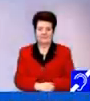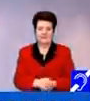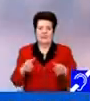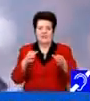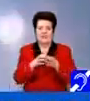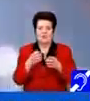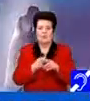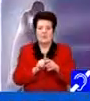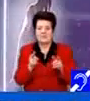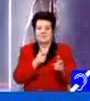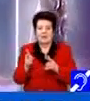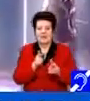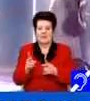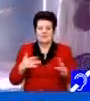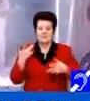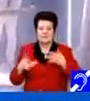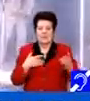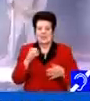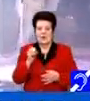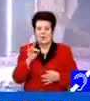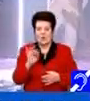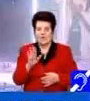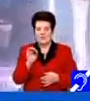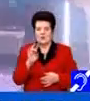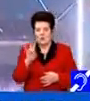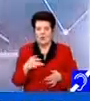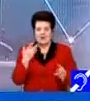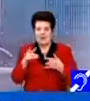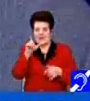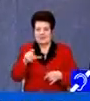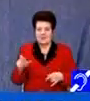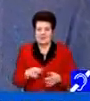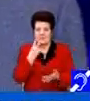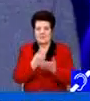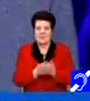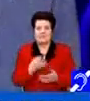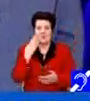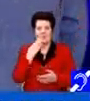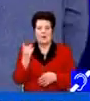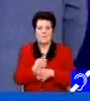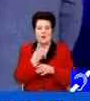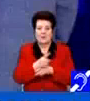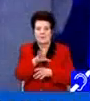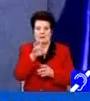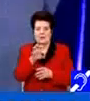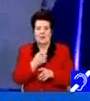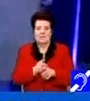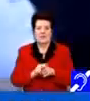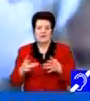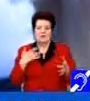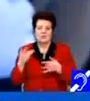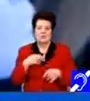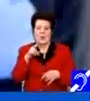Trupa The Human se pregătește pentru spectacolul Eurovision. Artiștii care vor reprezenta România au filmat prima variantă a show-ului gândit pentru scena